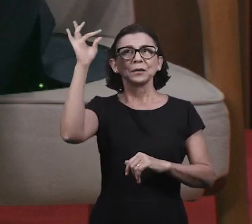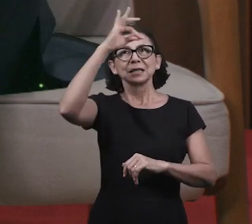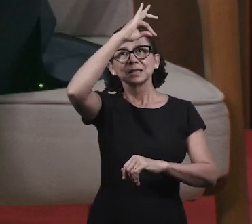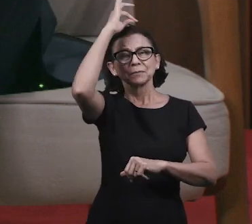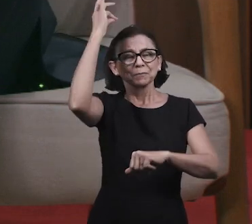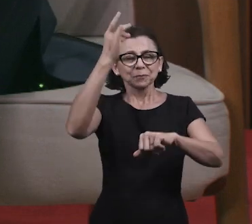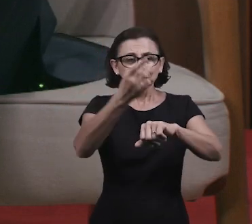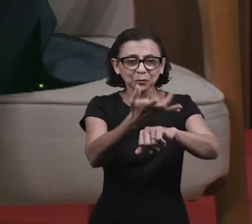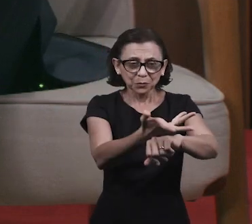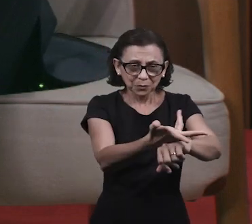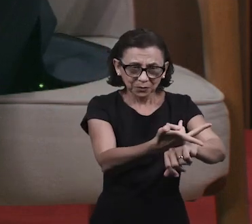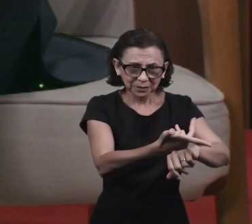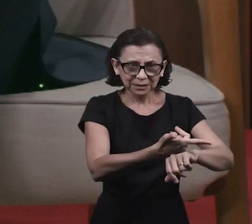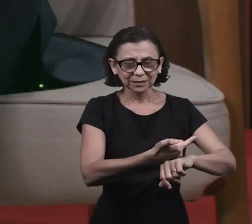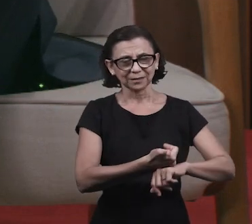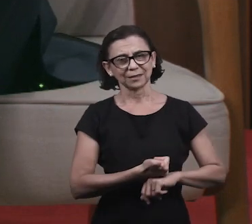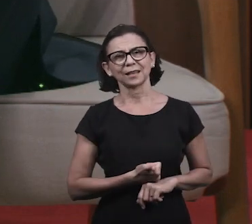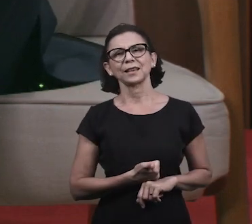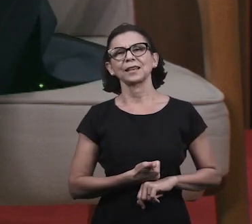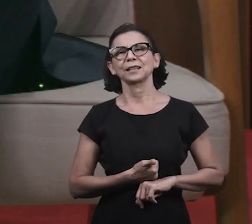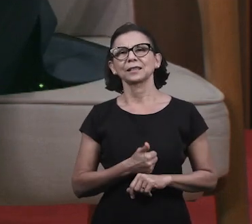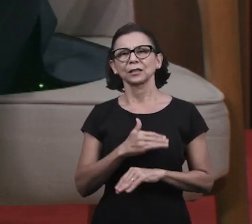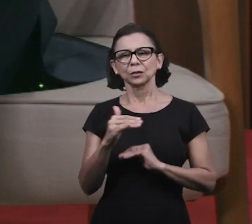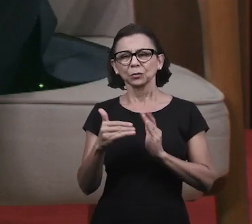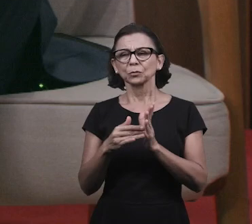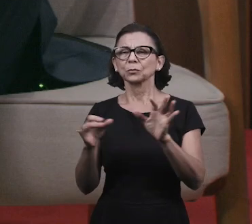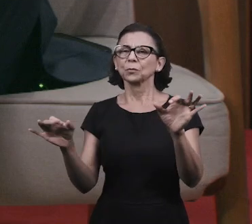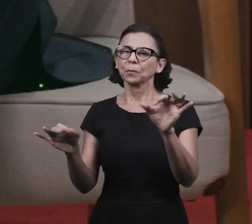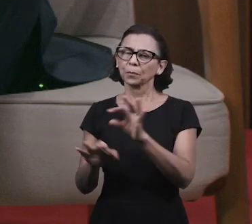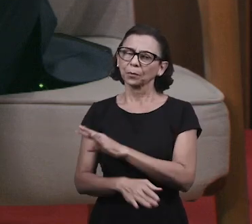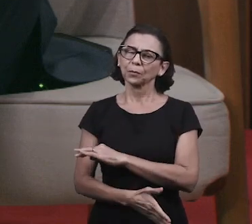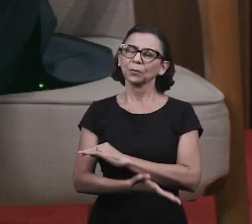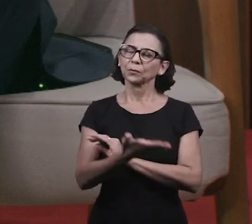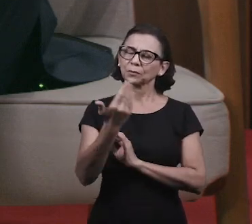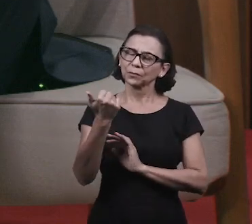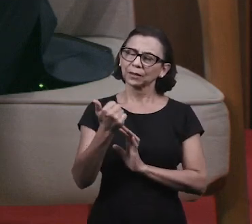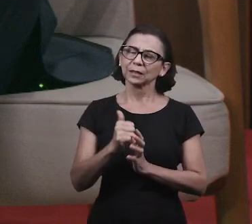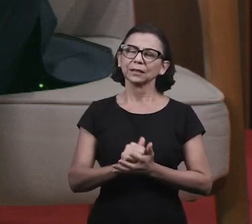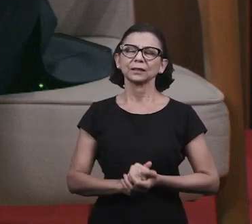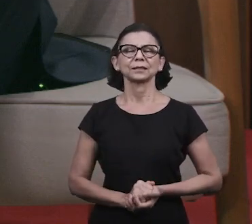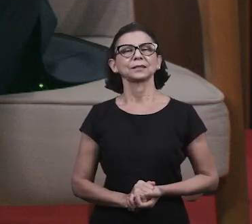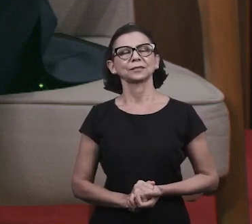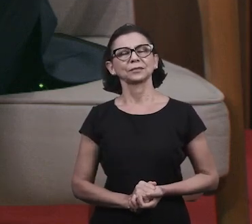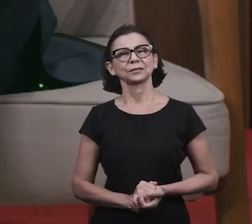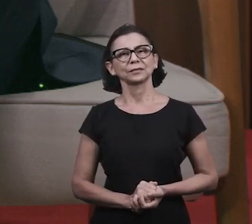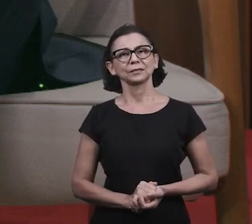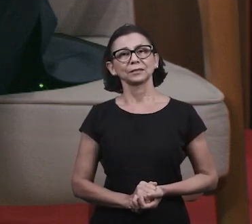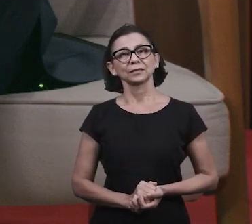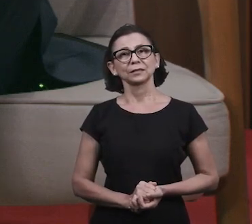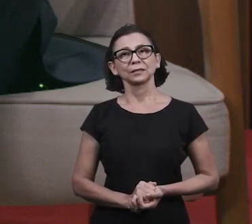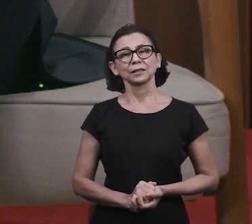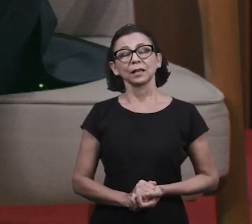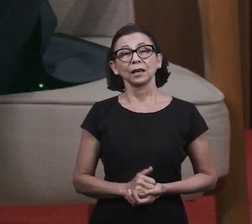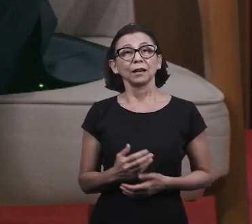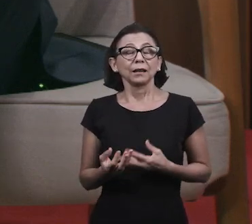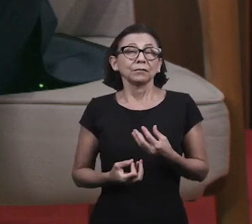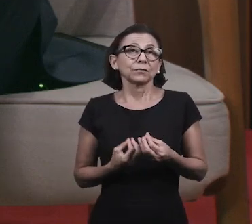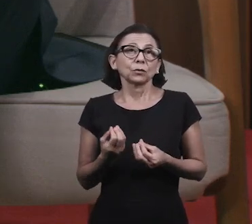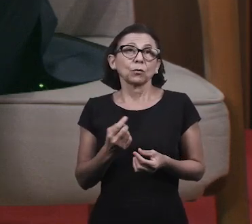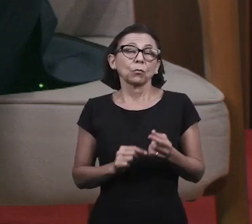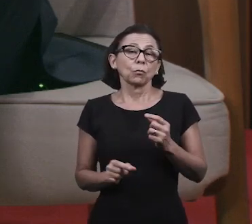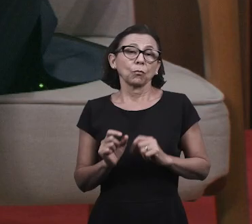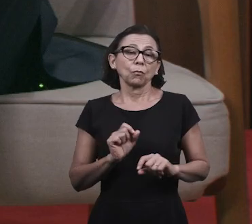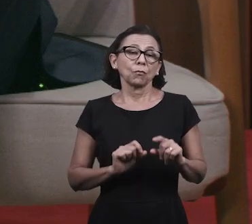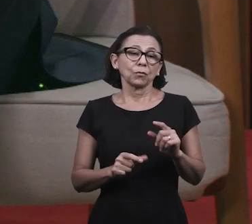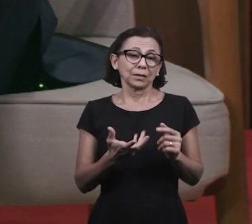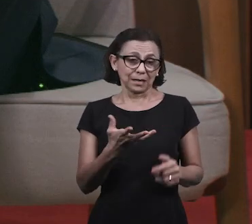l'action convaincante du Saint-Esprit. La fête est prête. Donc, il n'a plus de temps à perdre. On doit participer de la fête.